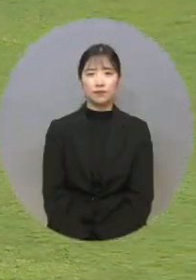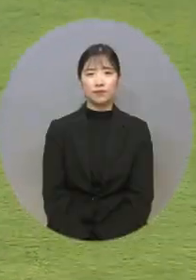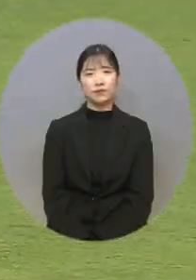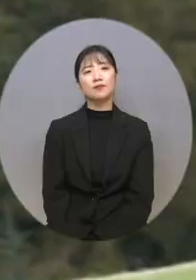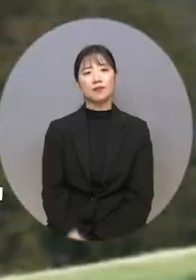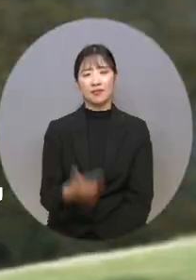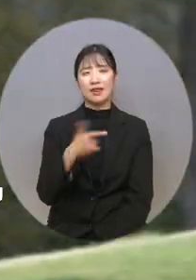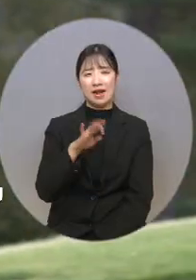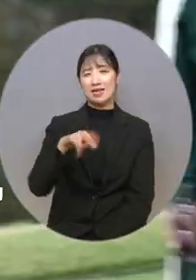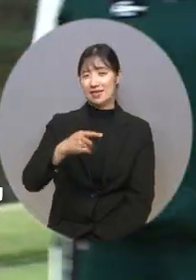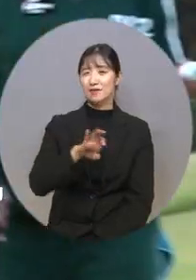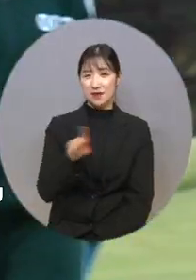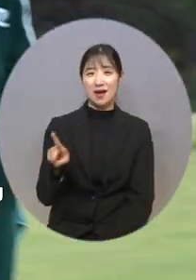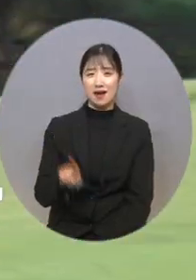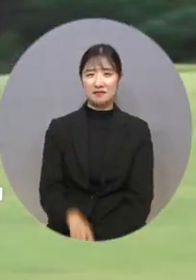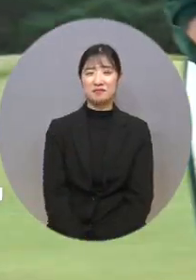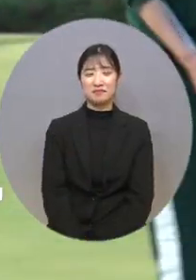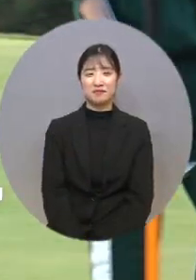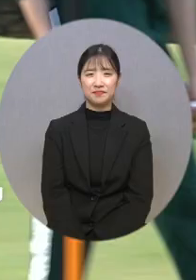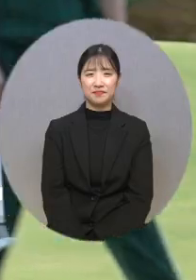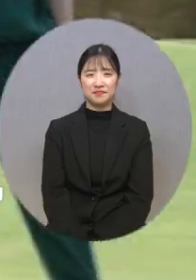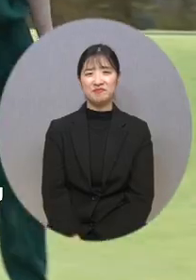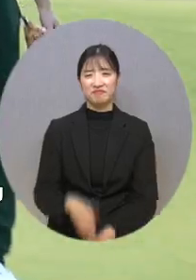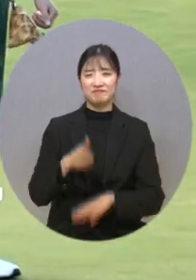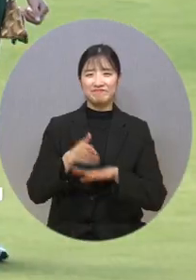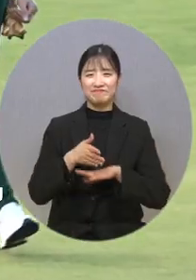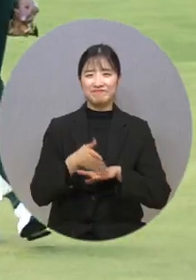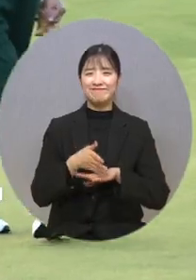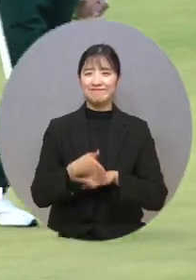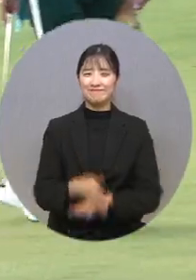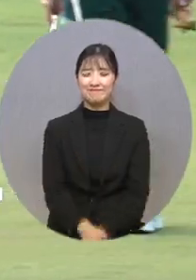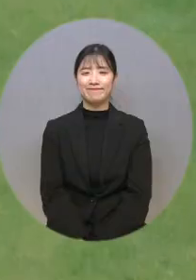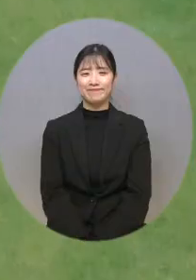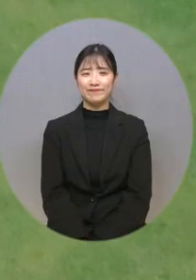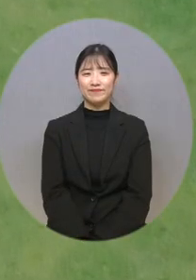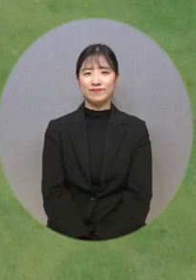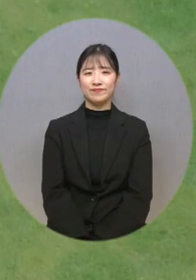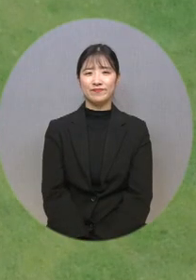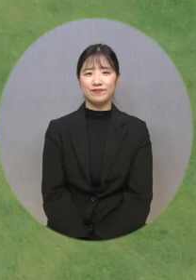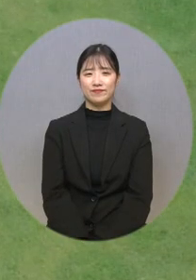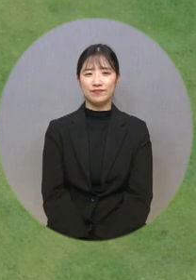나이스 파. 나이스 파. 감사합니다.